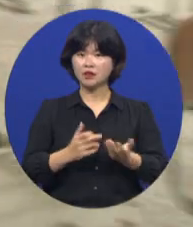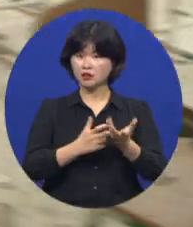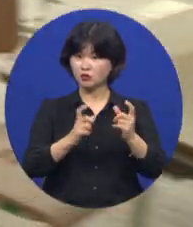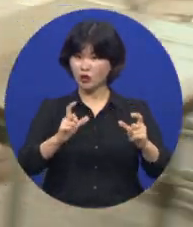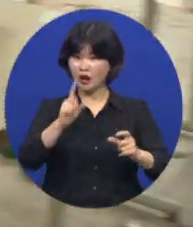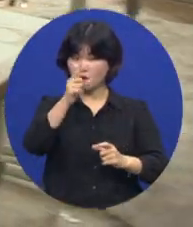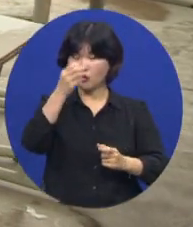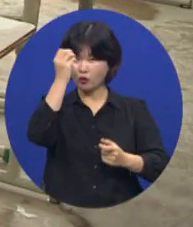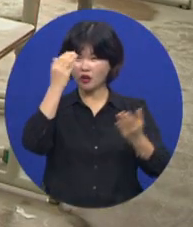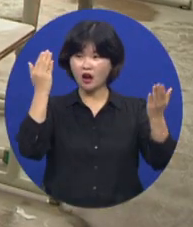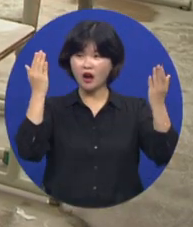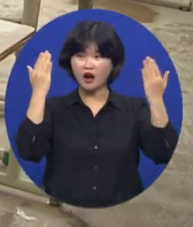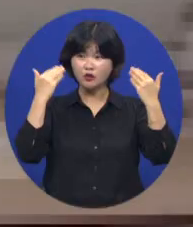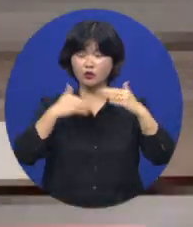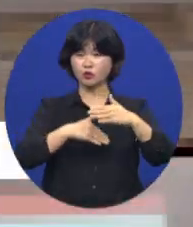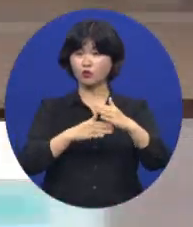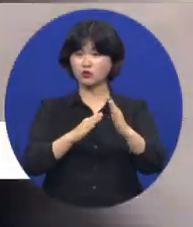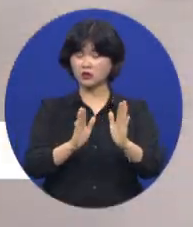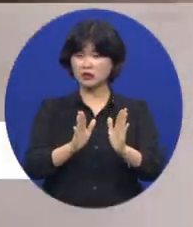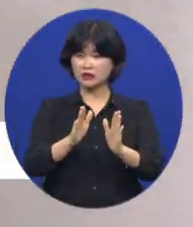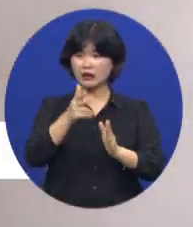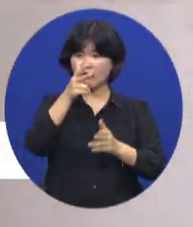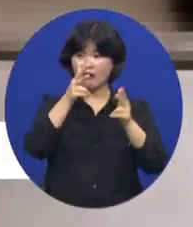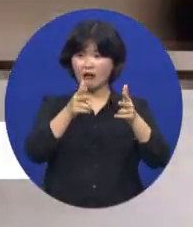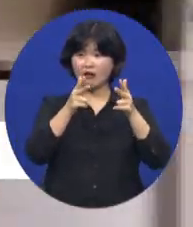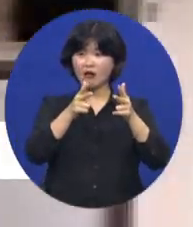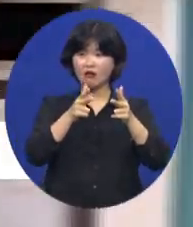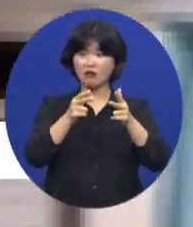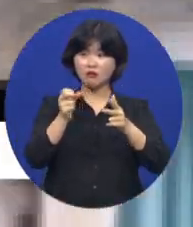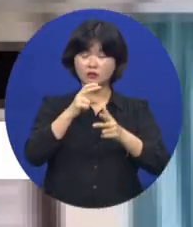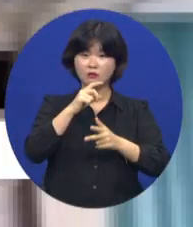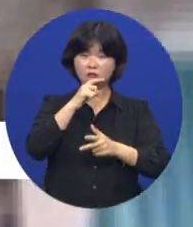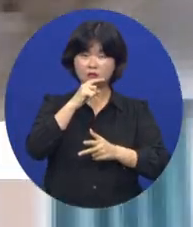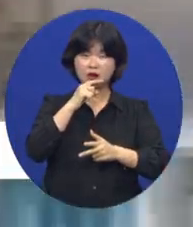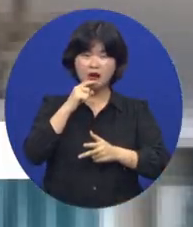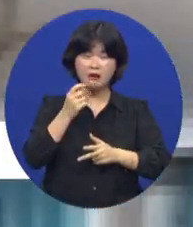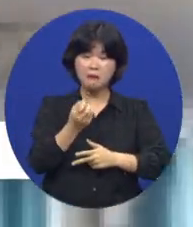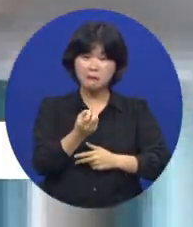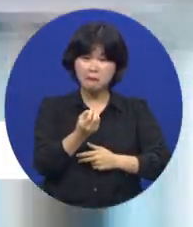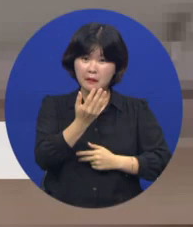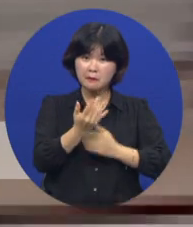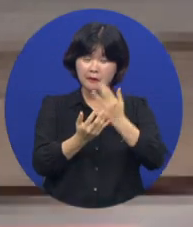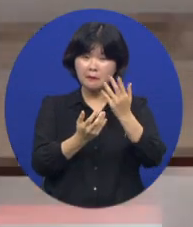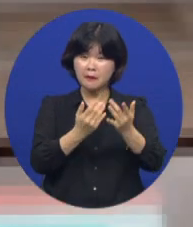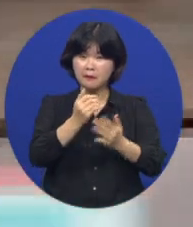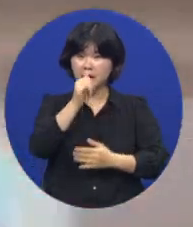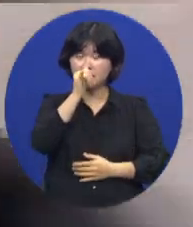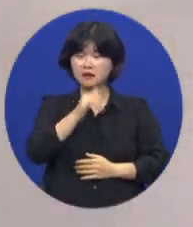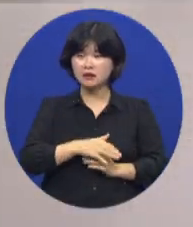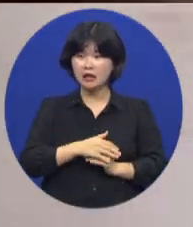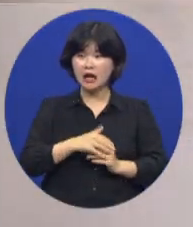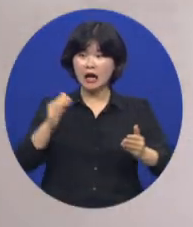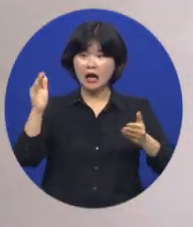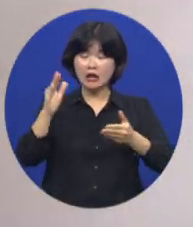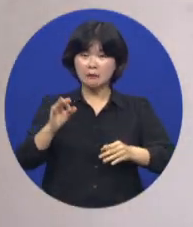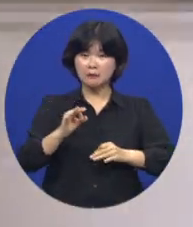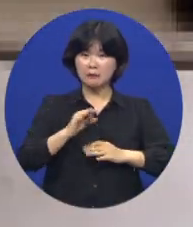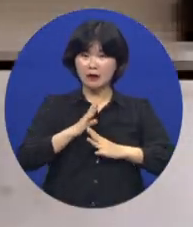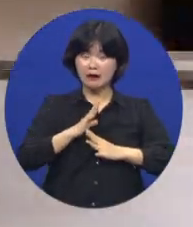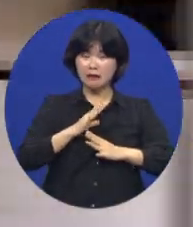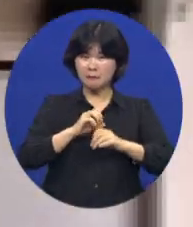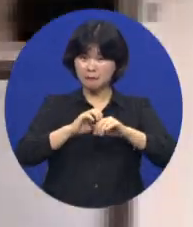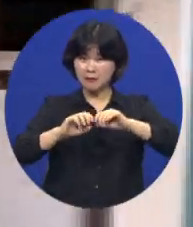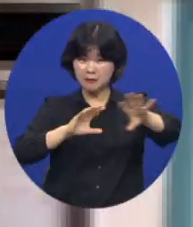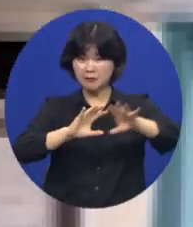제주도의 한 고등학교 교실. 천장에 설치된 에어컨 사이로 시뻘건 불꽃이 새어나옵니다. 학생들은 놀라